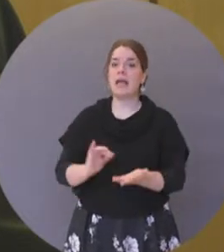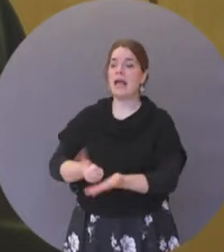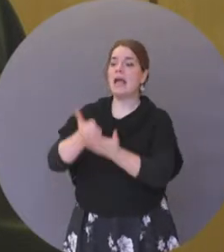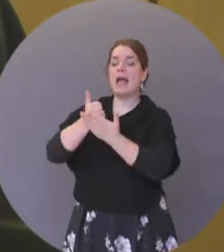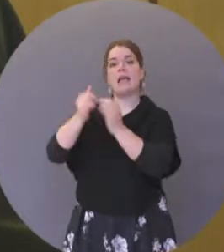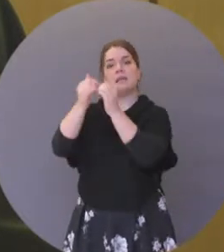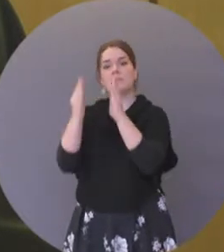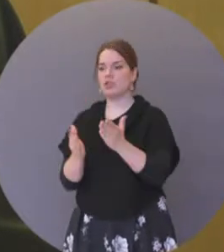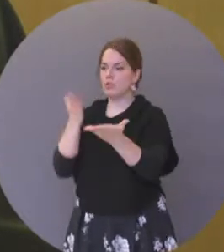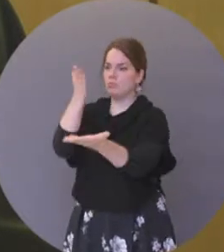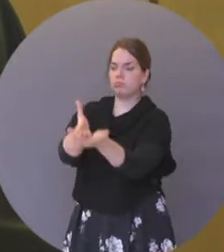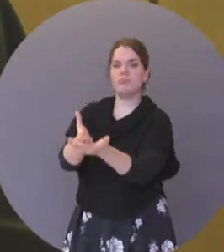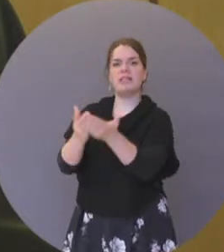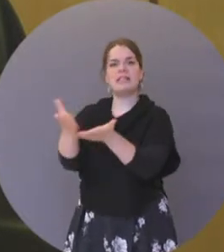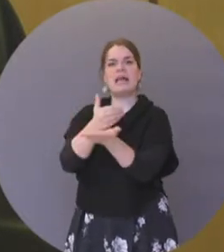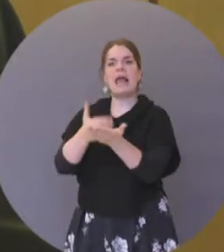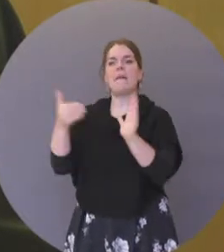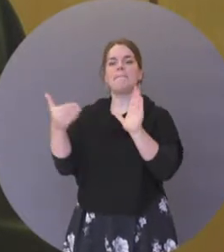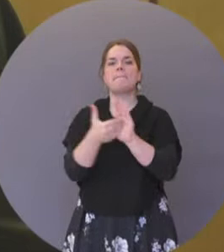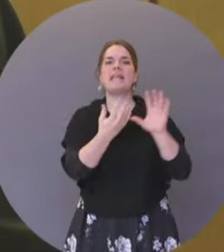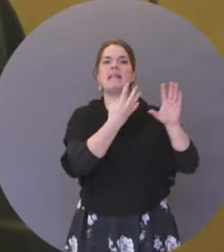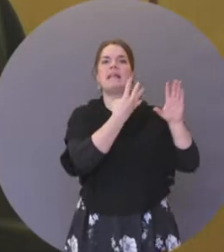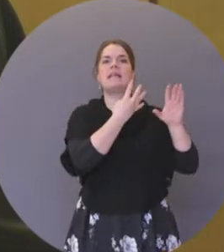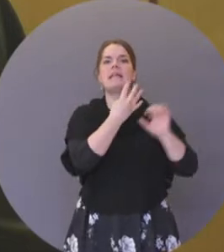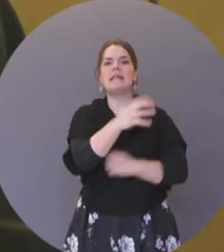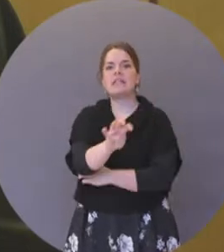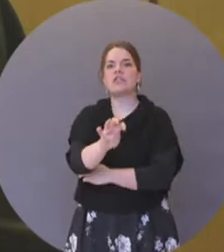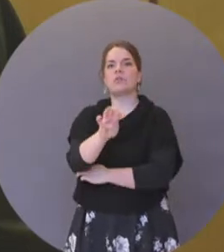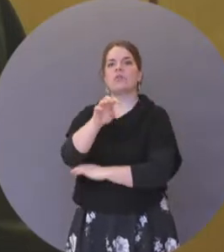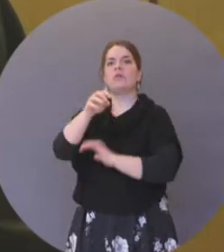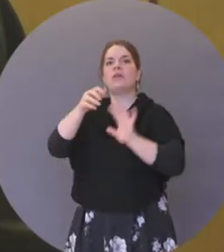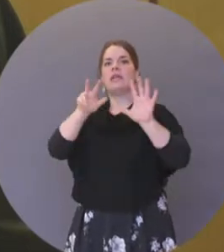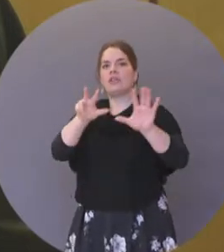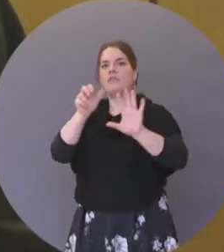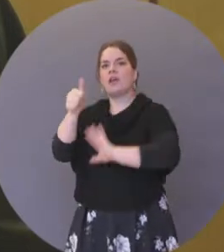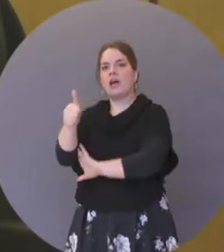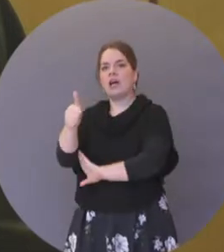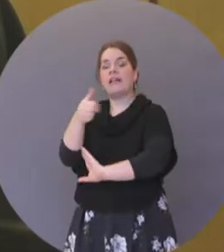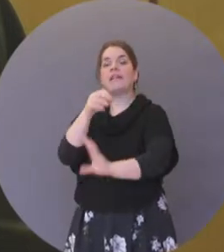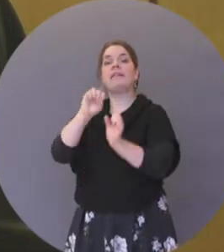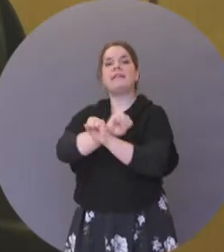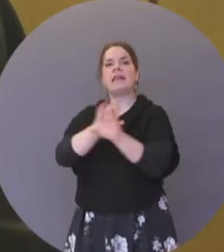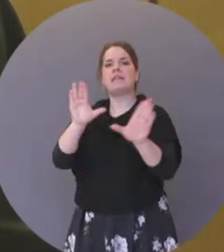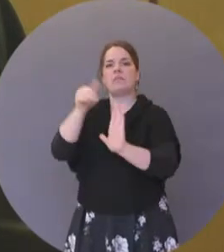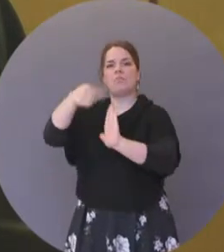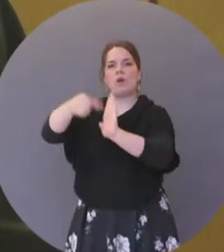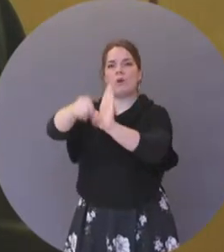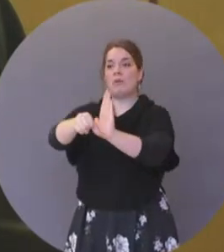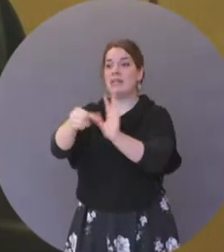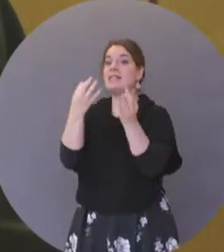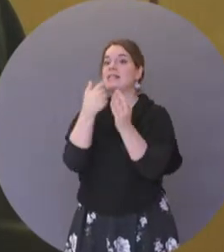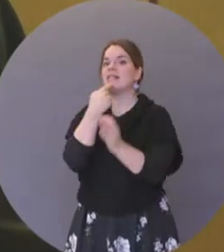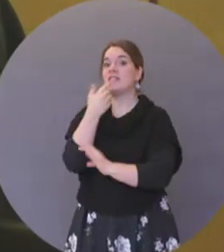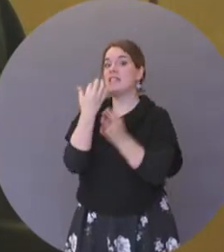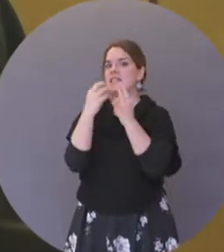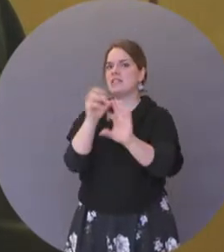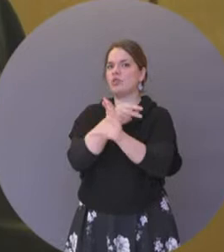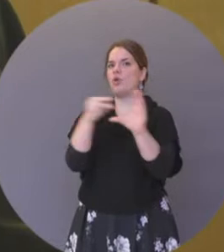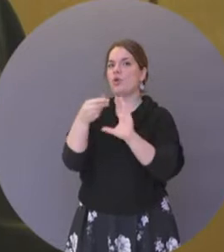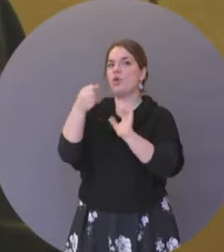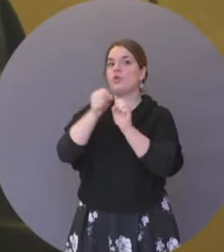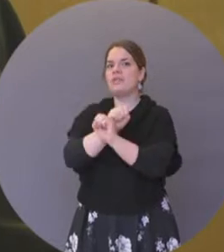c'est 1480 euros net par mois c'est-à-dire 10 euros net à l'heure